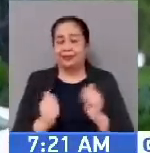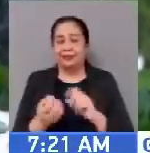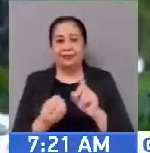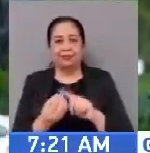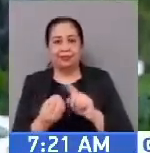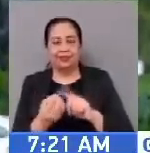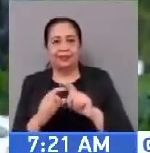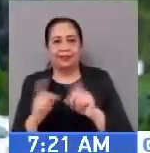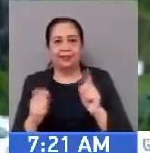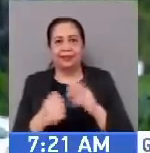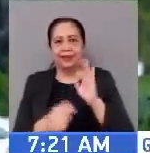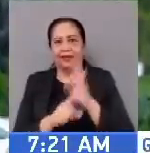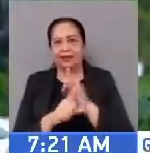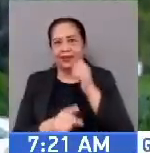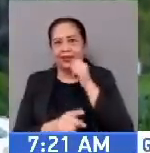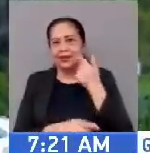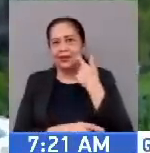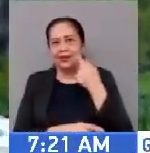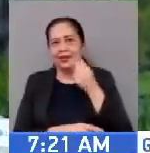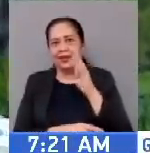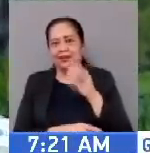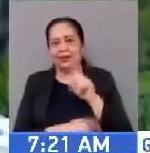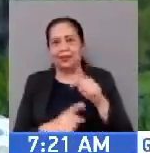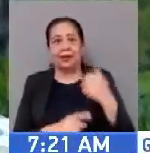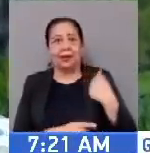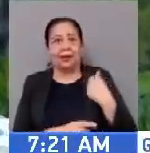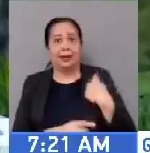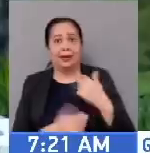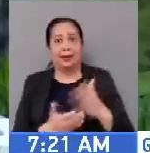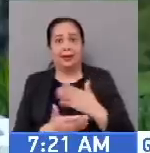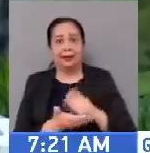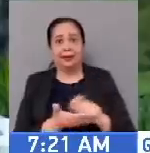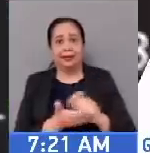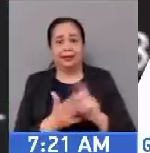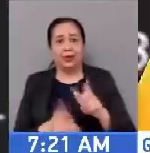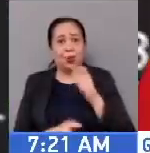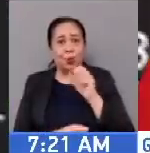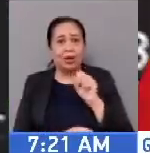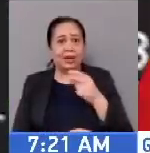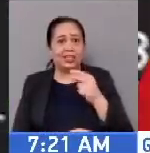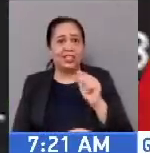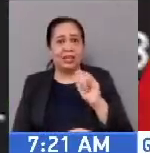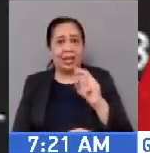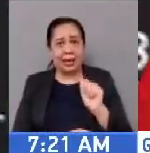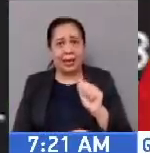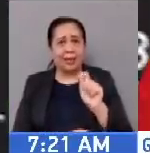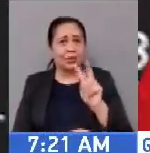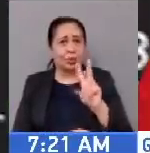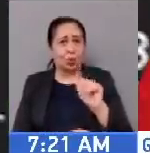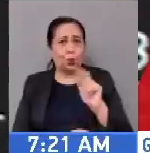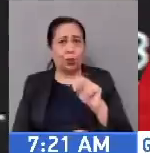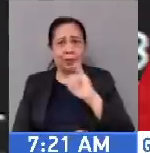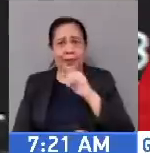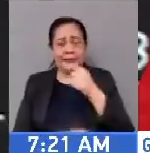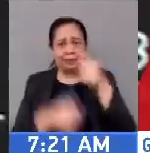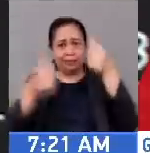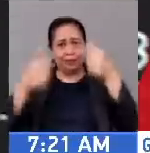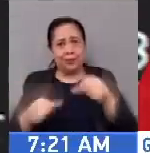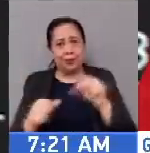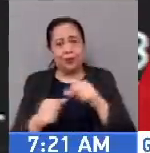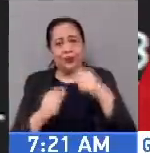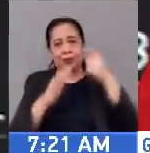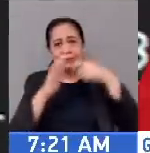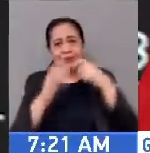Gabby Garcia kay Canadian singer-songwriter na si Shania Twain. Sa Instagram, ipinost ni Gabby ang video ng slow dancing nila